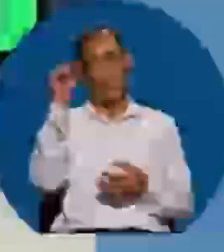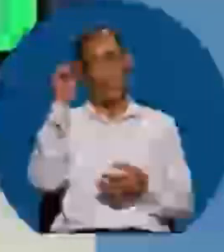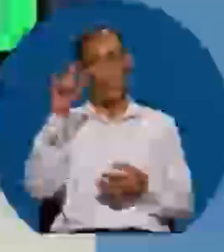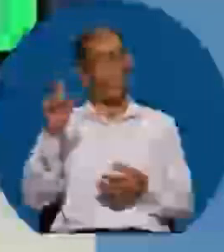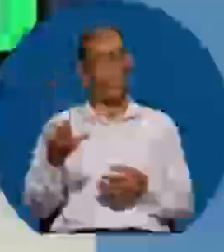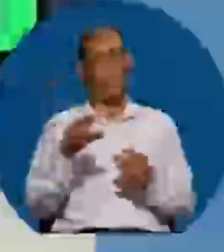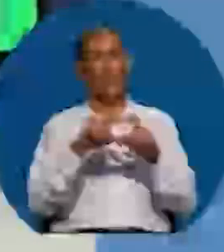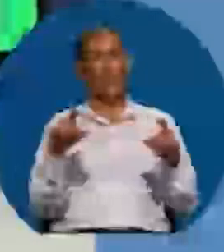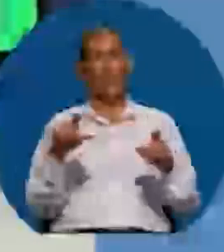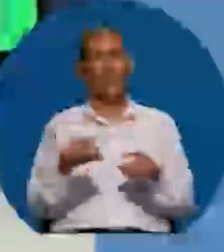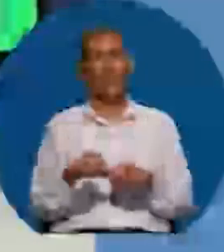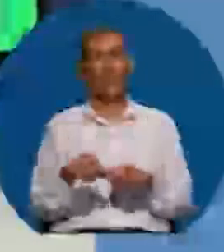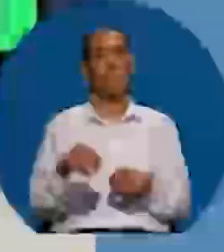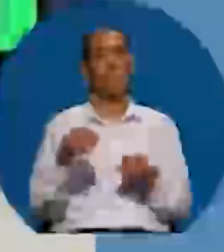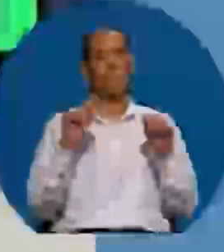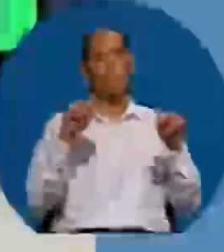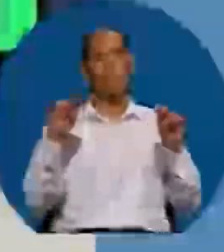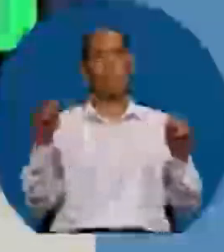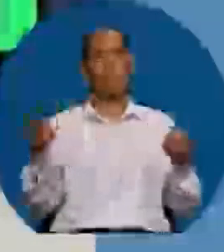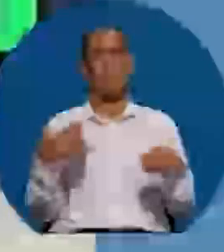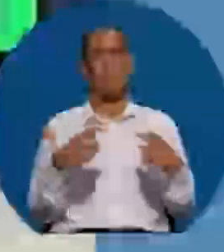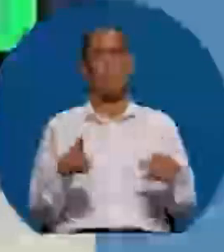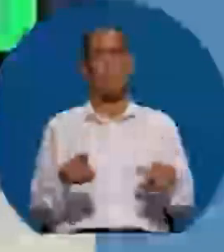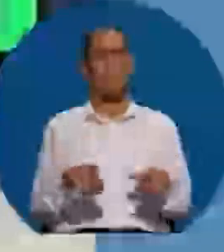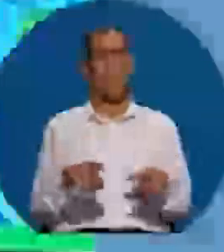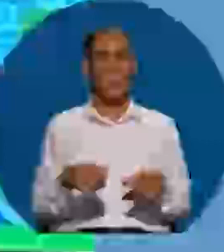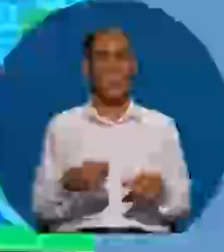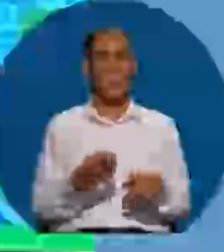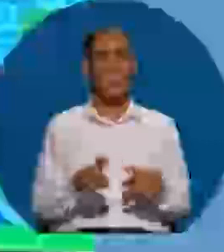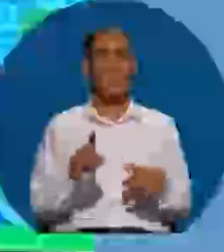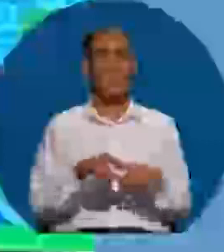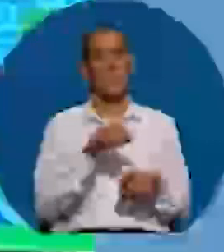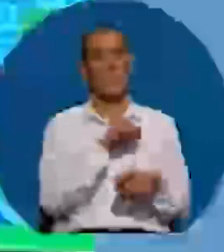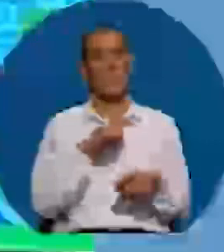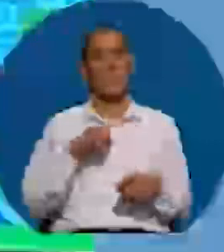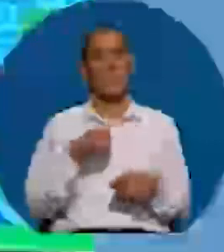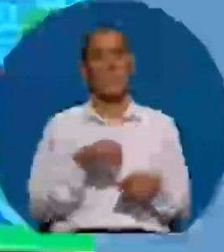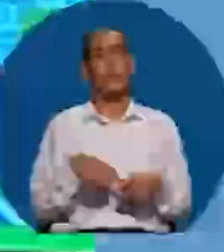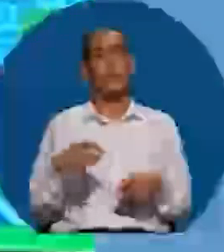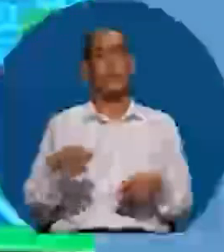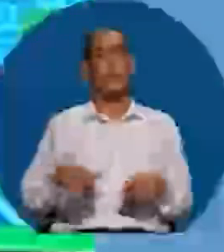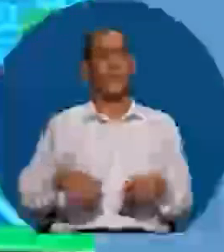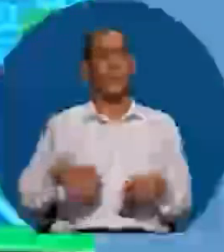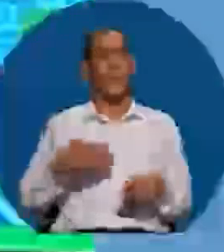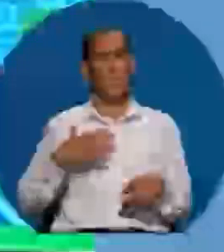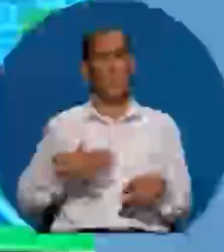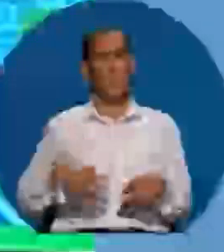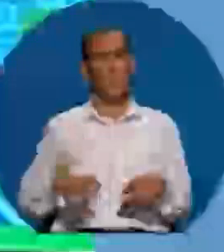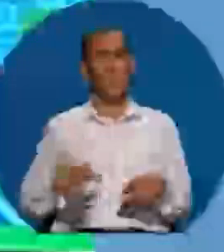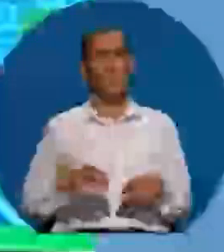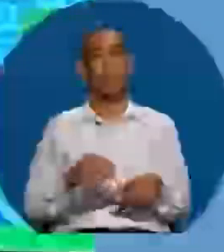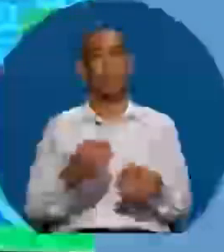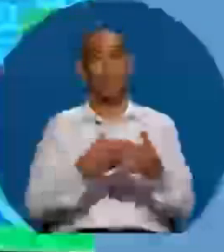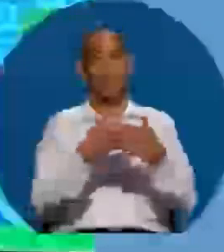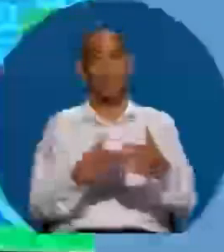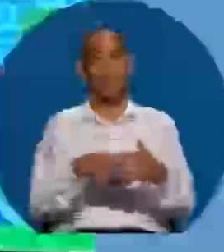Мінекей, тек қана мектепте білім берген мұғалім ұстаз болып қалмастан, әрбір инсанның